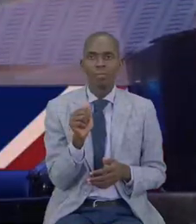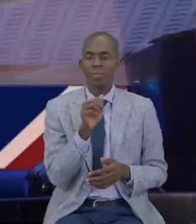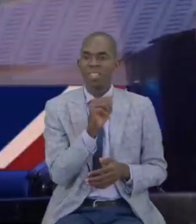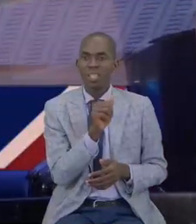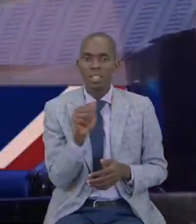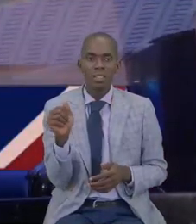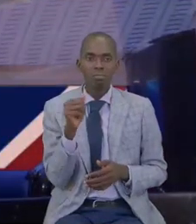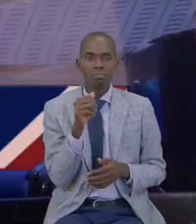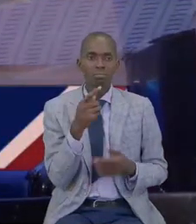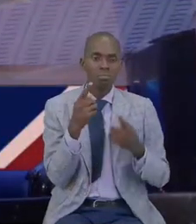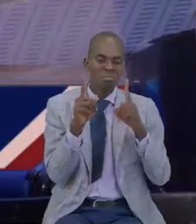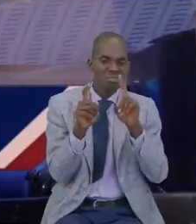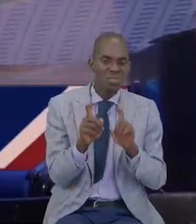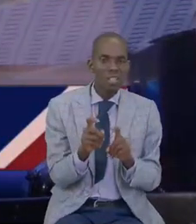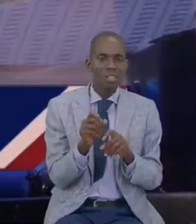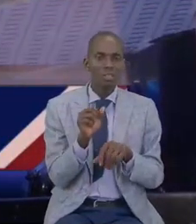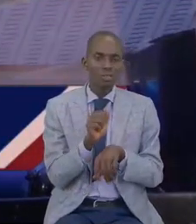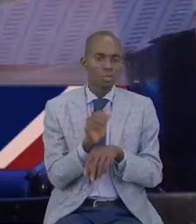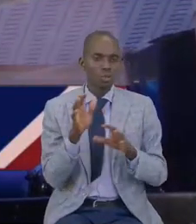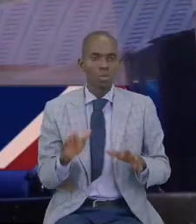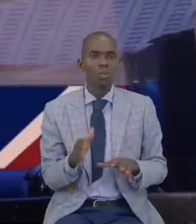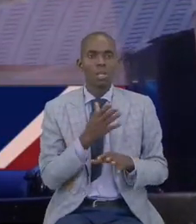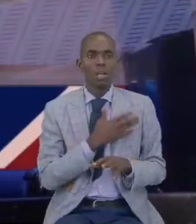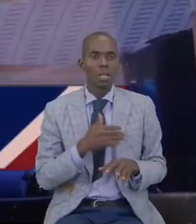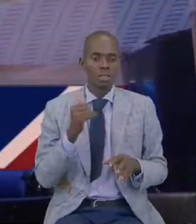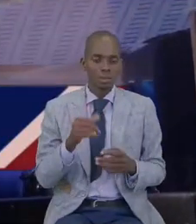prix, solidement posée.